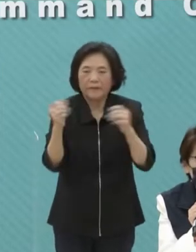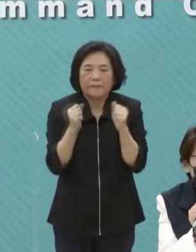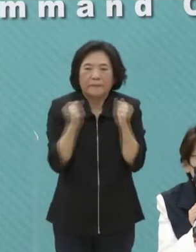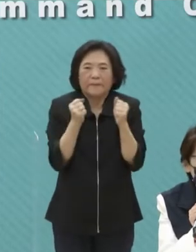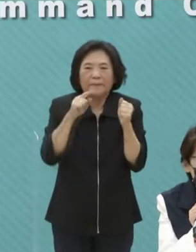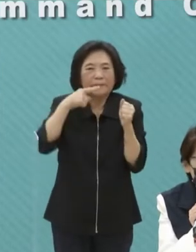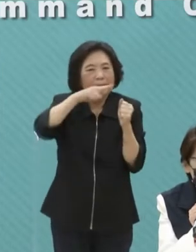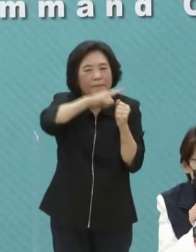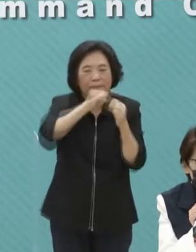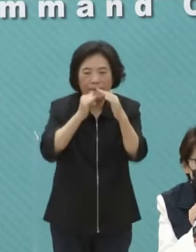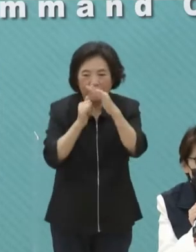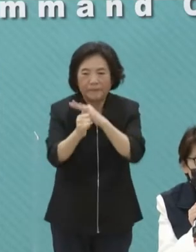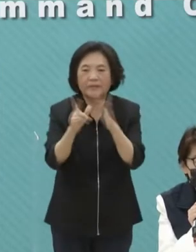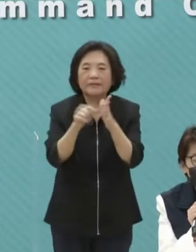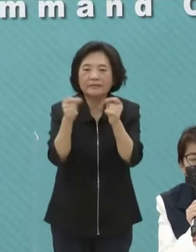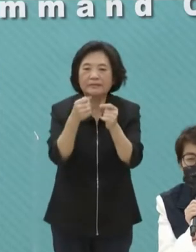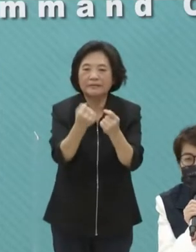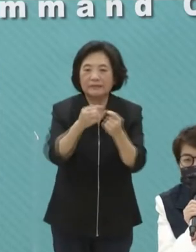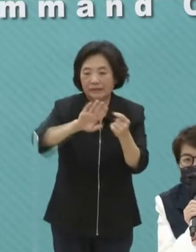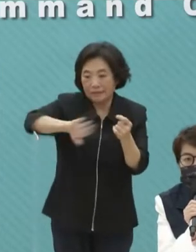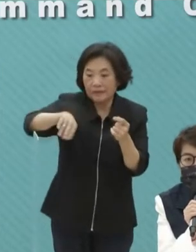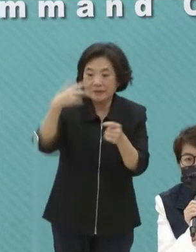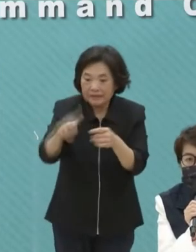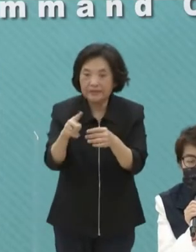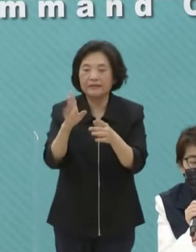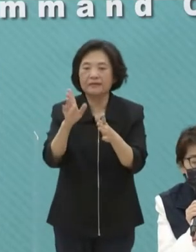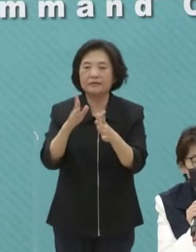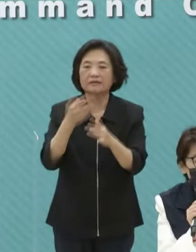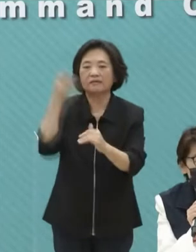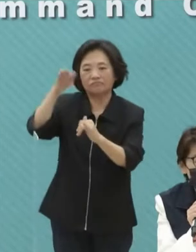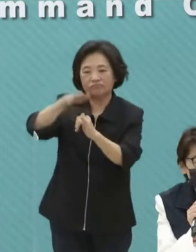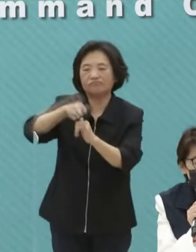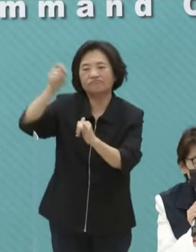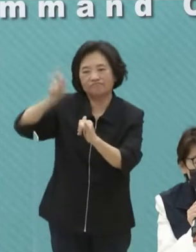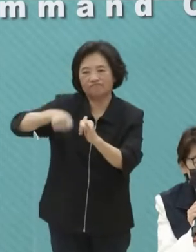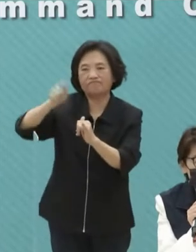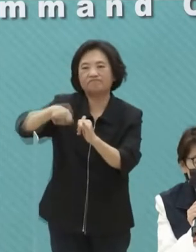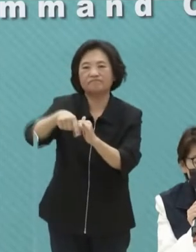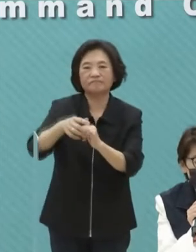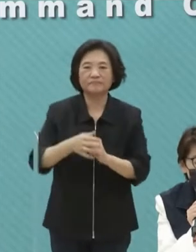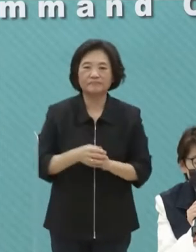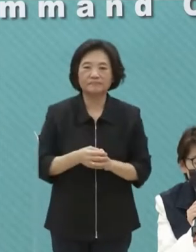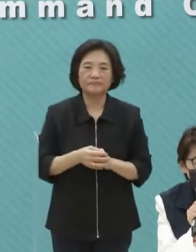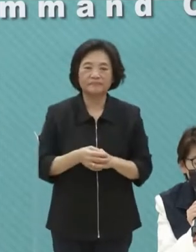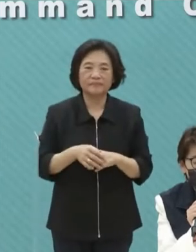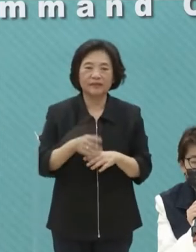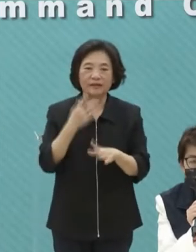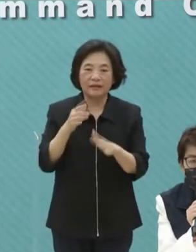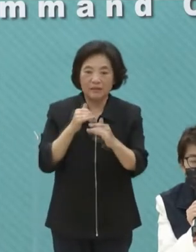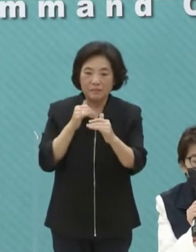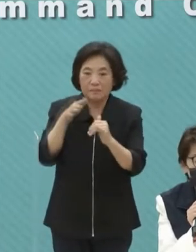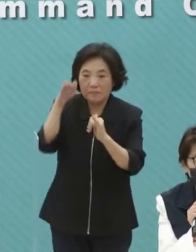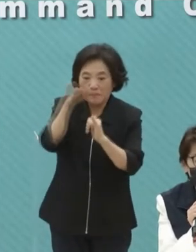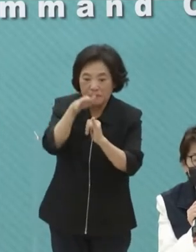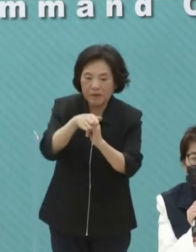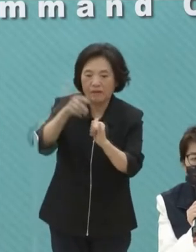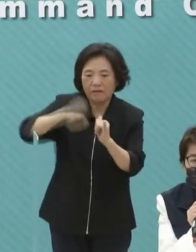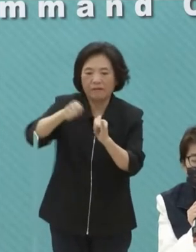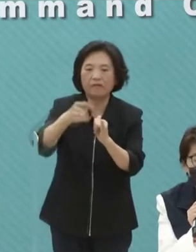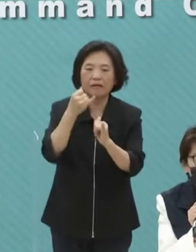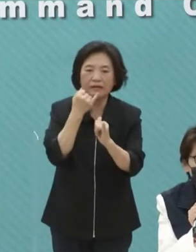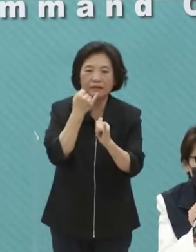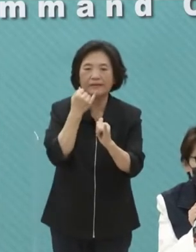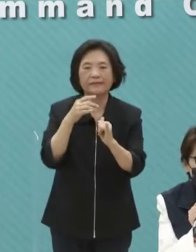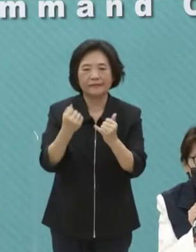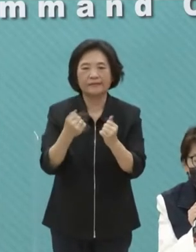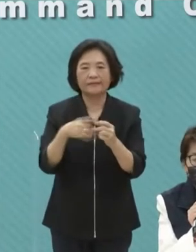藏柜。那这个临时冷藏柜旁边有一个临时的入殓区，这个入殓区就是可以让在这边有棺木，然后让大体可以入